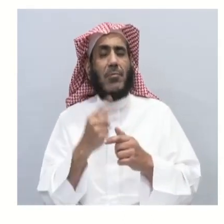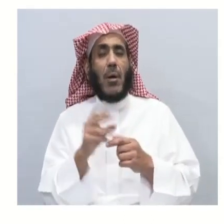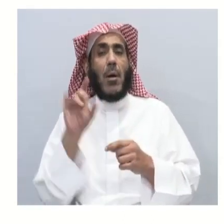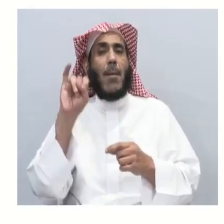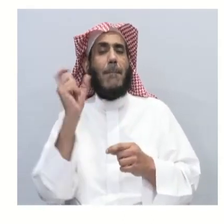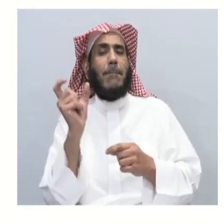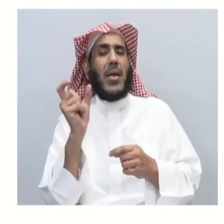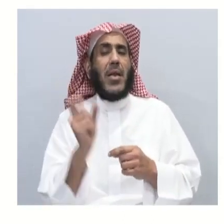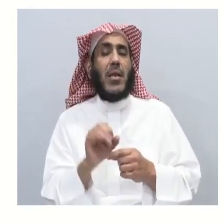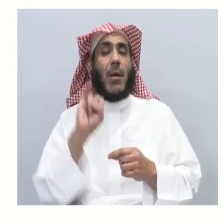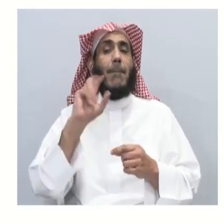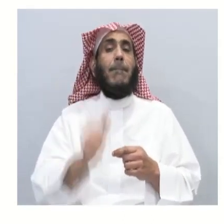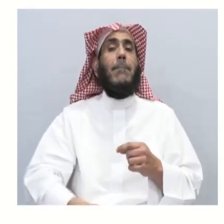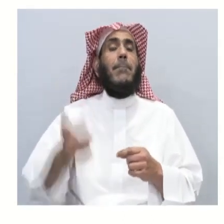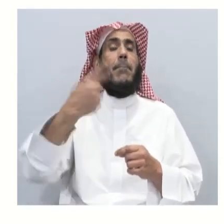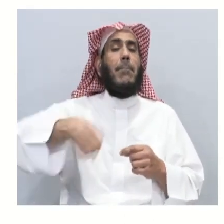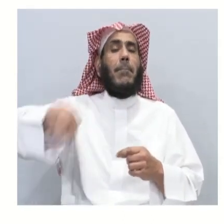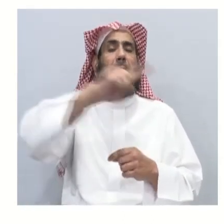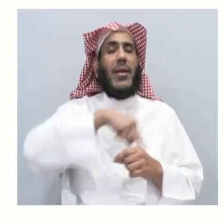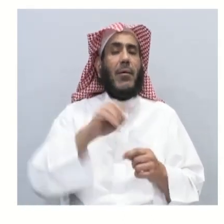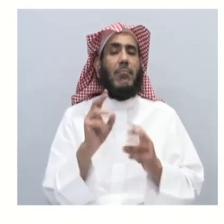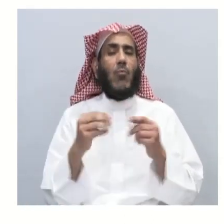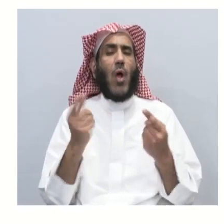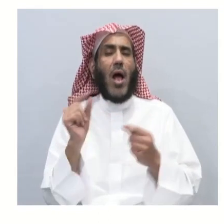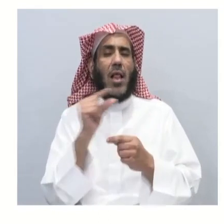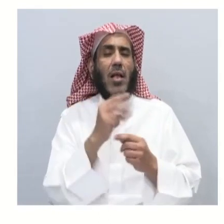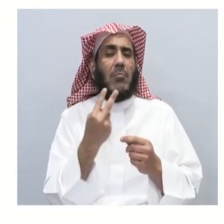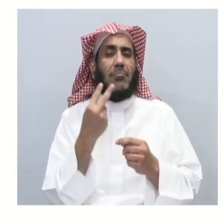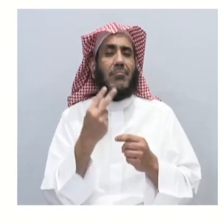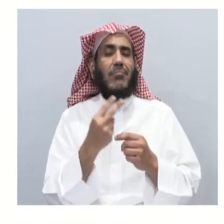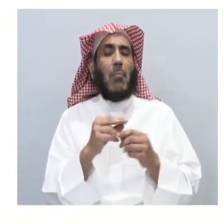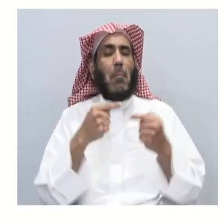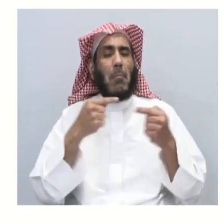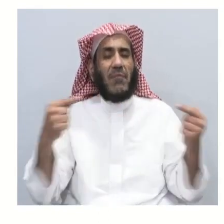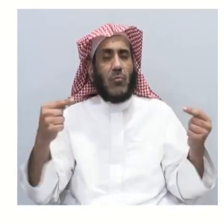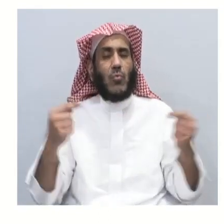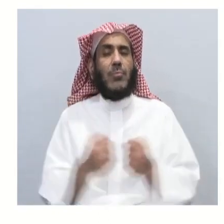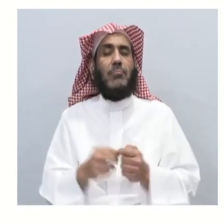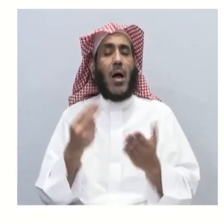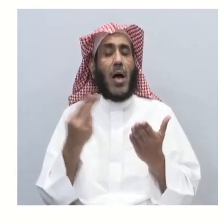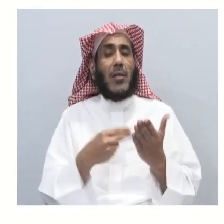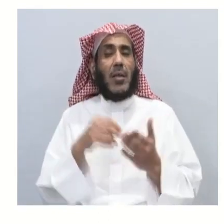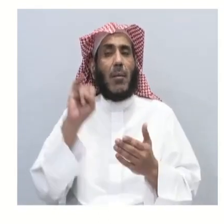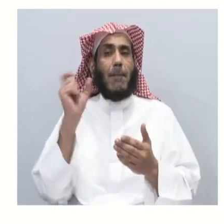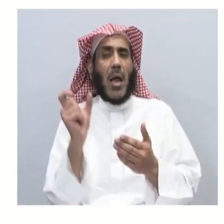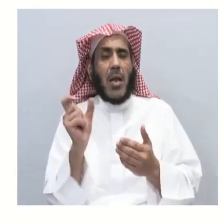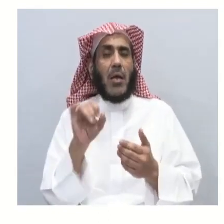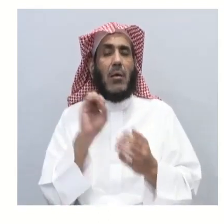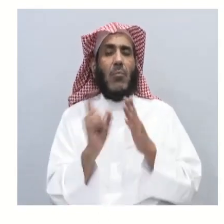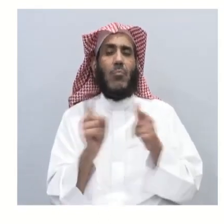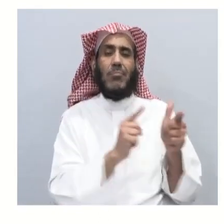من منا، نلاحظ أنها كتبت مفصولة خطاً.